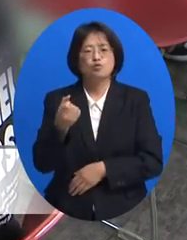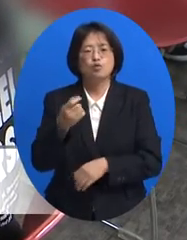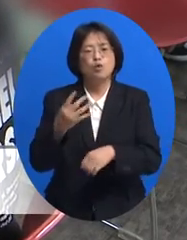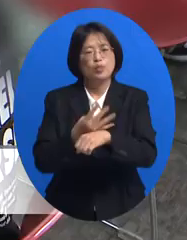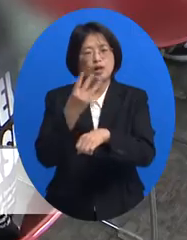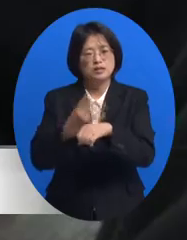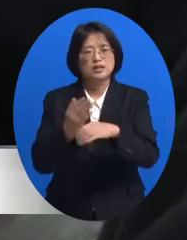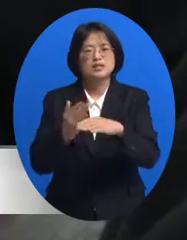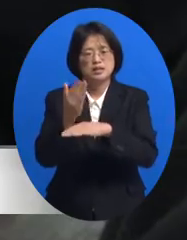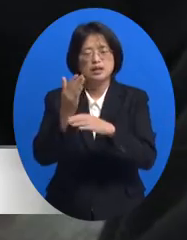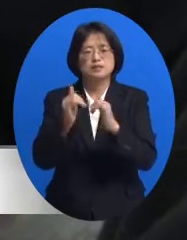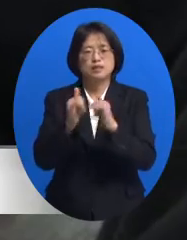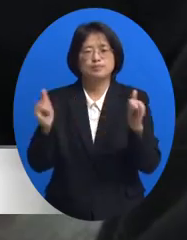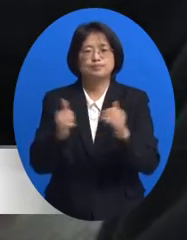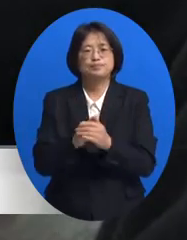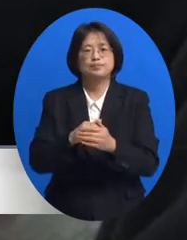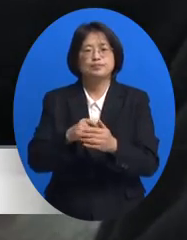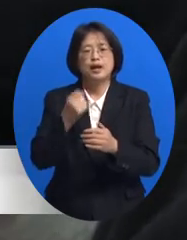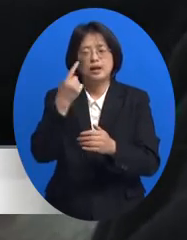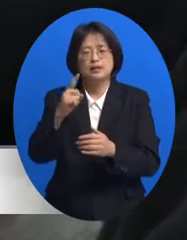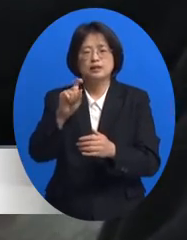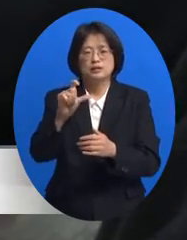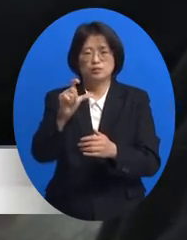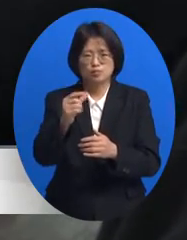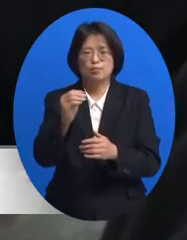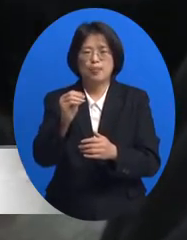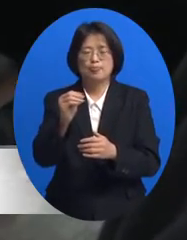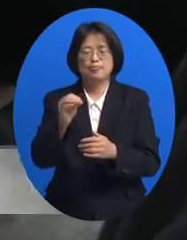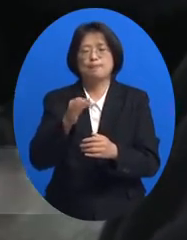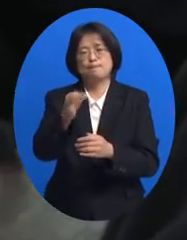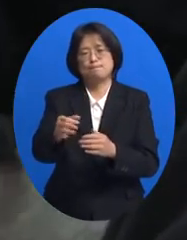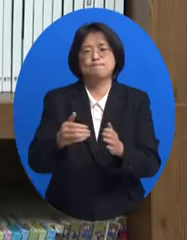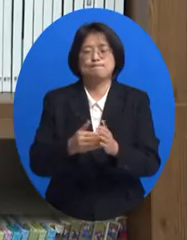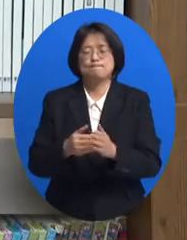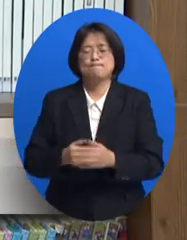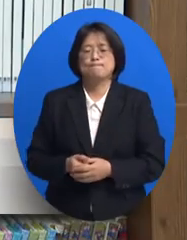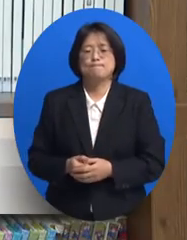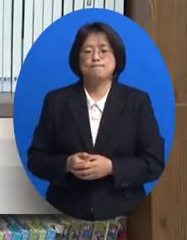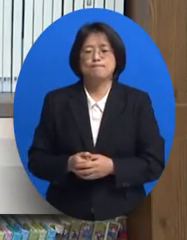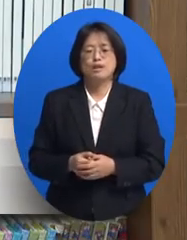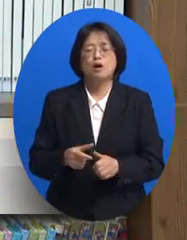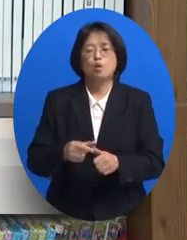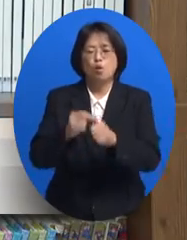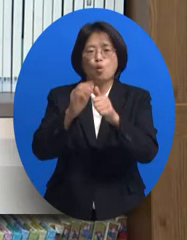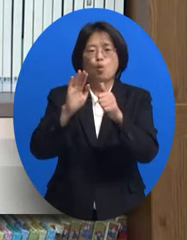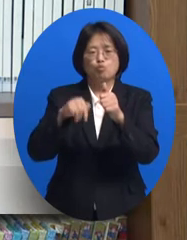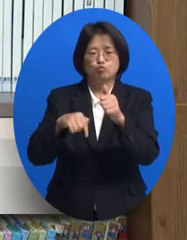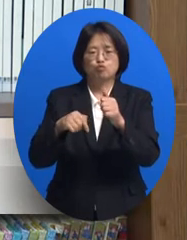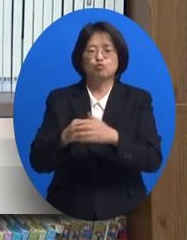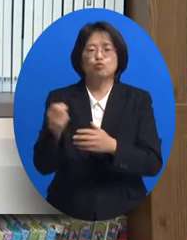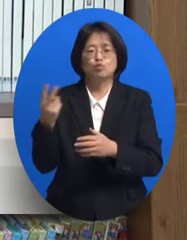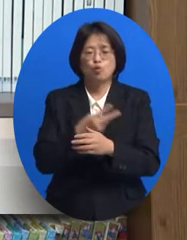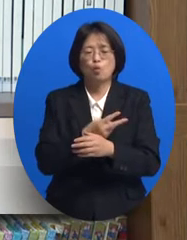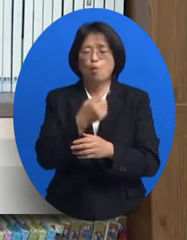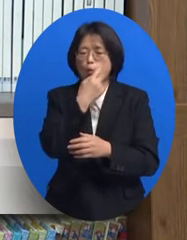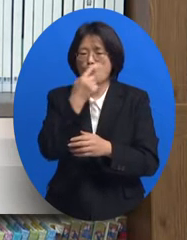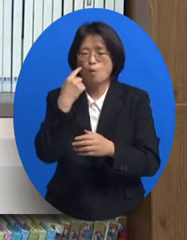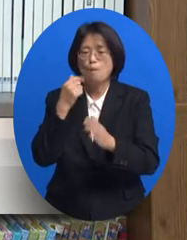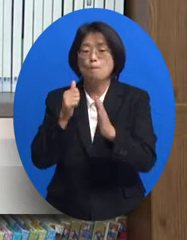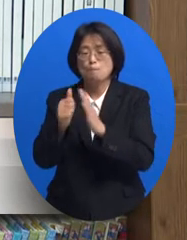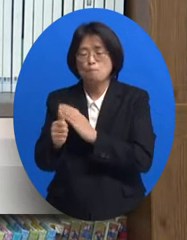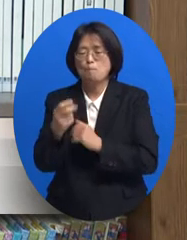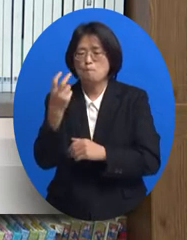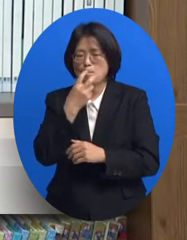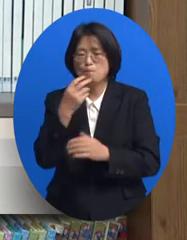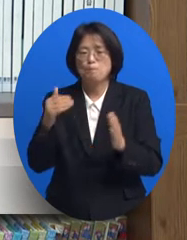4시간 훈련하는 장애인에게 한 달에 16만 원을 지급하는 겁니다 구육 노동부 와어 현장을 확인하는